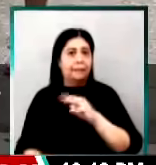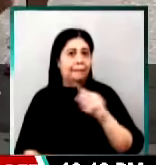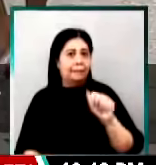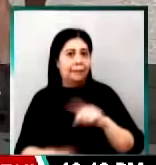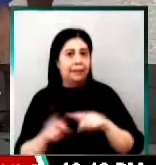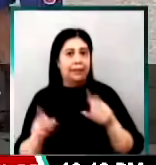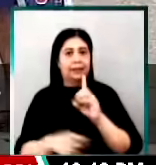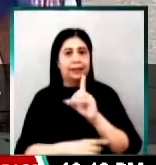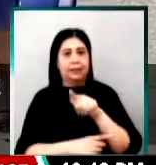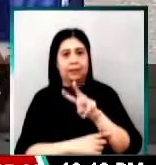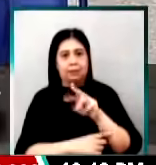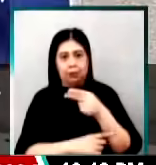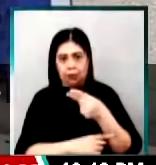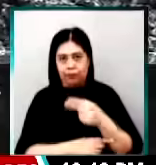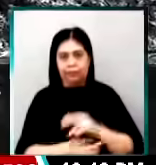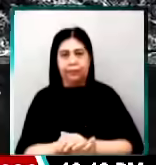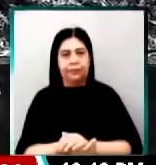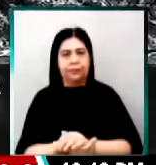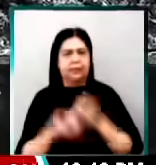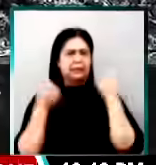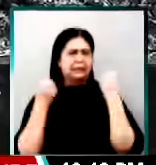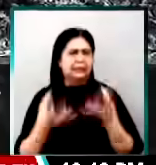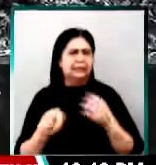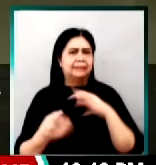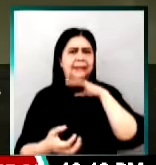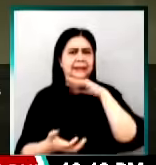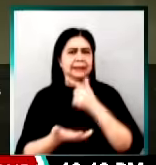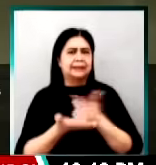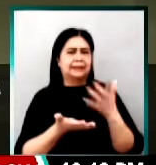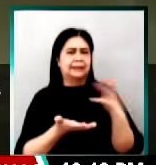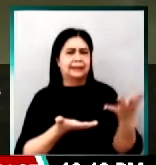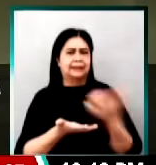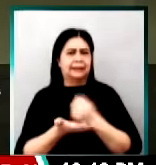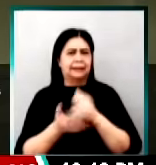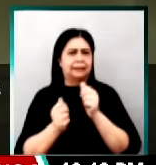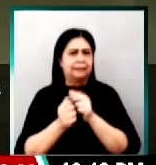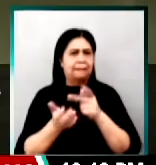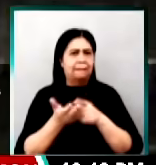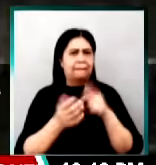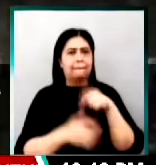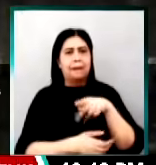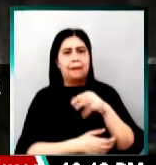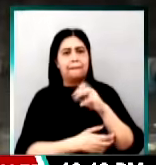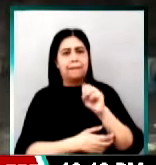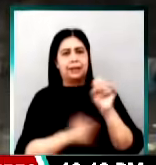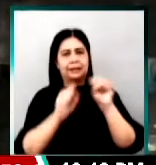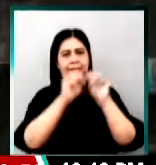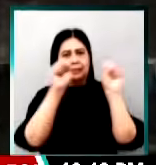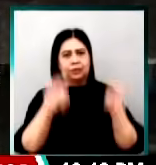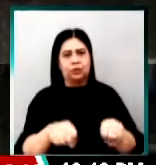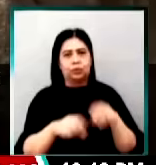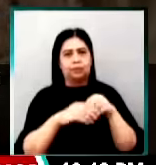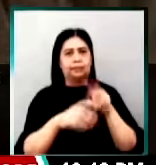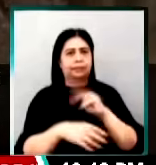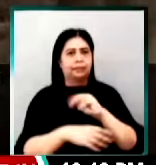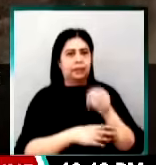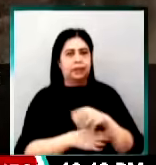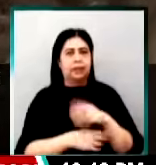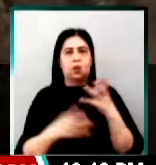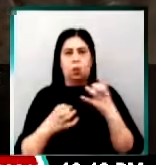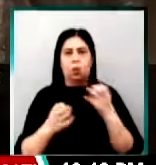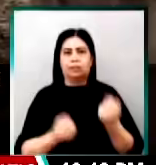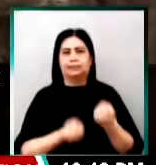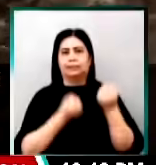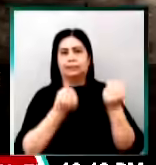DPWH. Sandamakmak na basura ang nakuha maging sa pumping stations sa Metro Manila. Gusto tuloy ipanukala ni